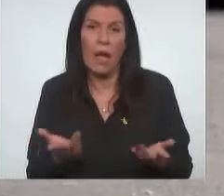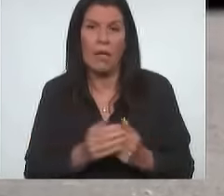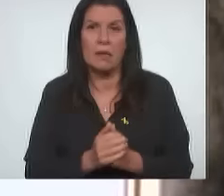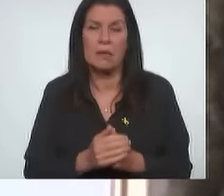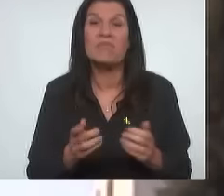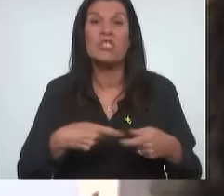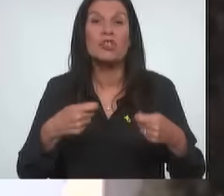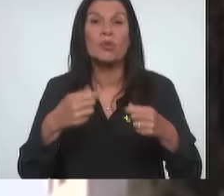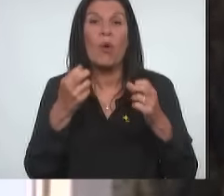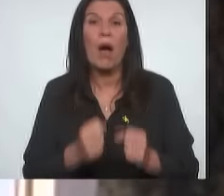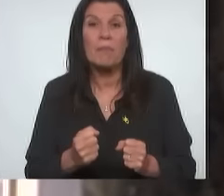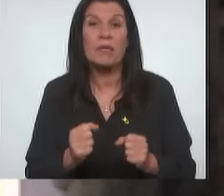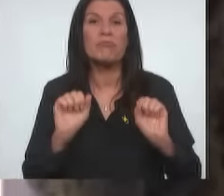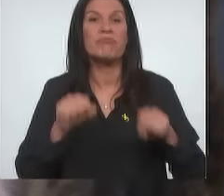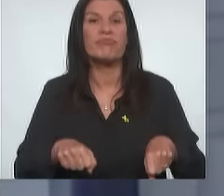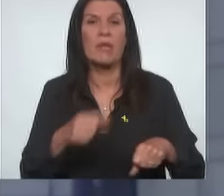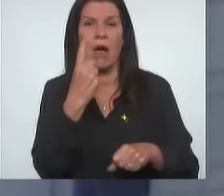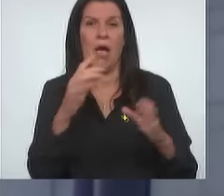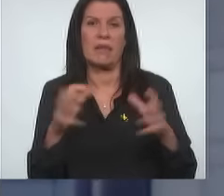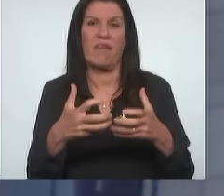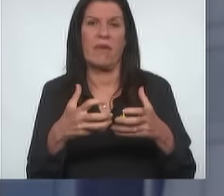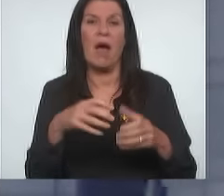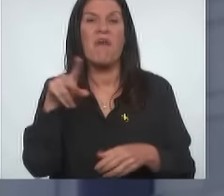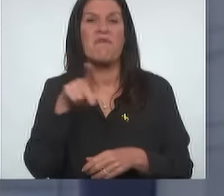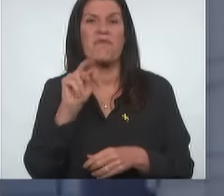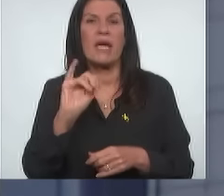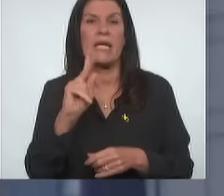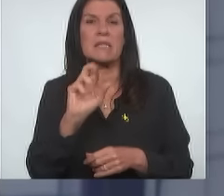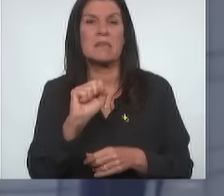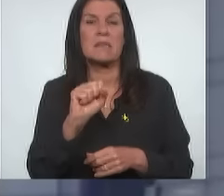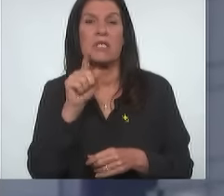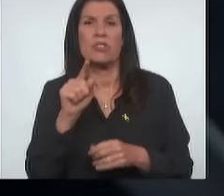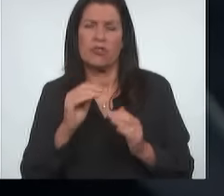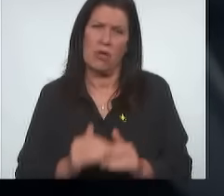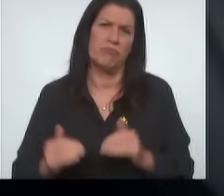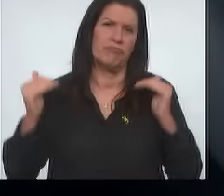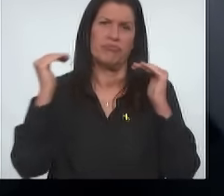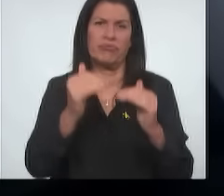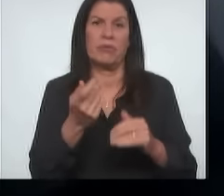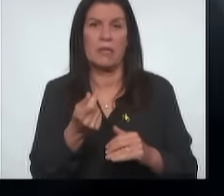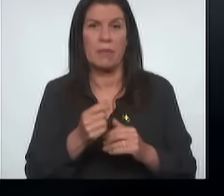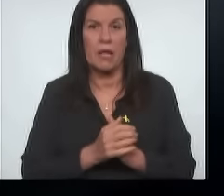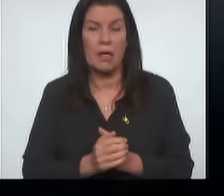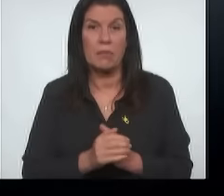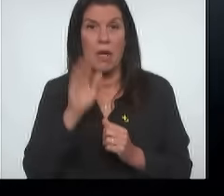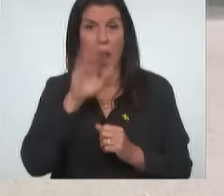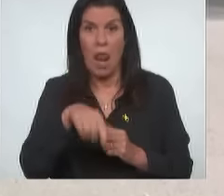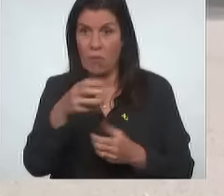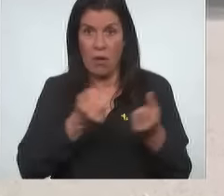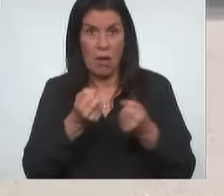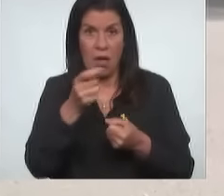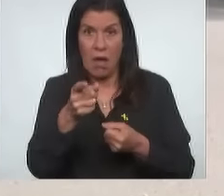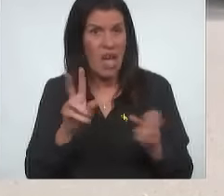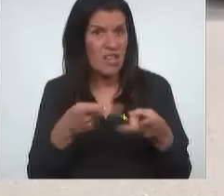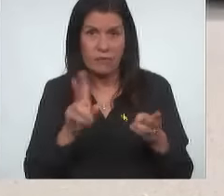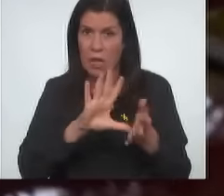כמעט לחלוטין בידי חברה אחת, הפניקס, שהקפיצה את הפרמיה בחדות, למרות שאת הרכב לא ניתן לגנוב בזכות מערכות